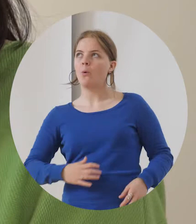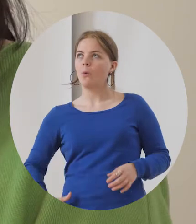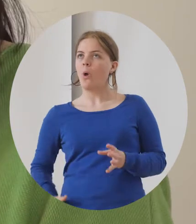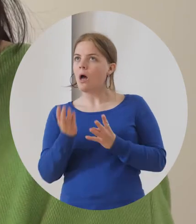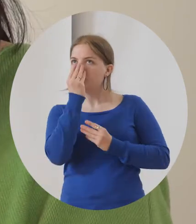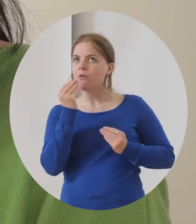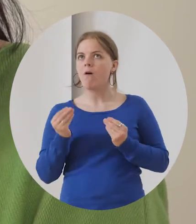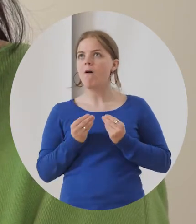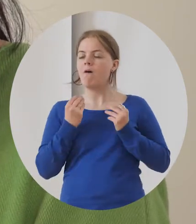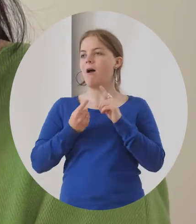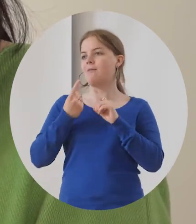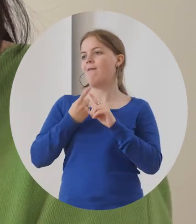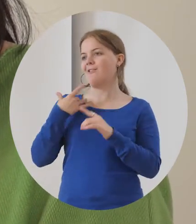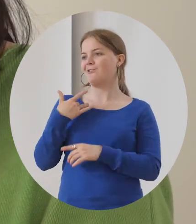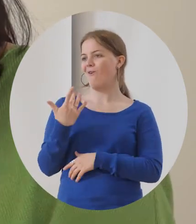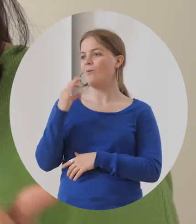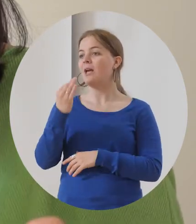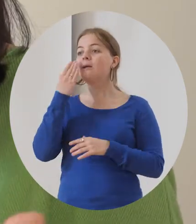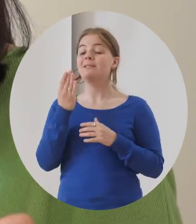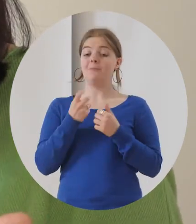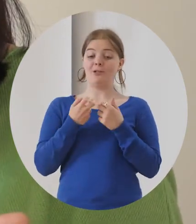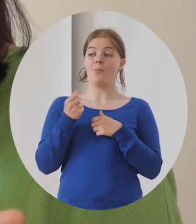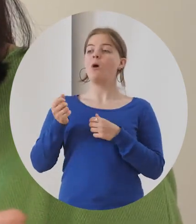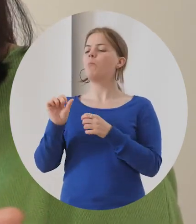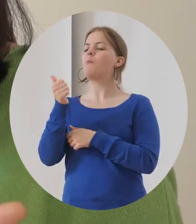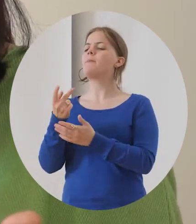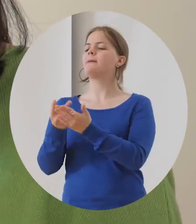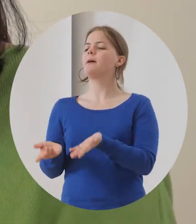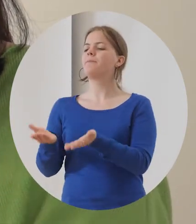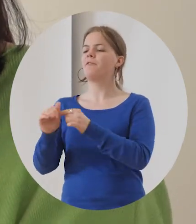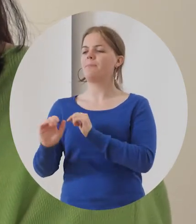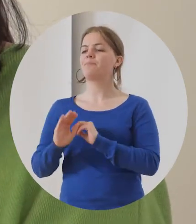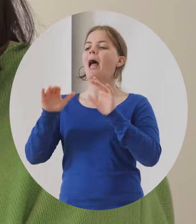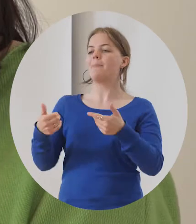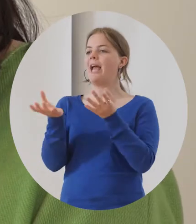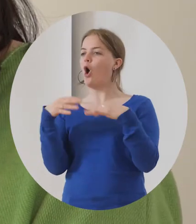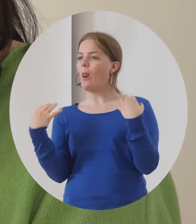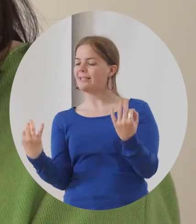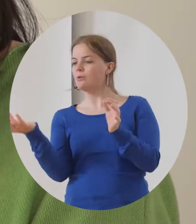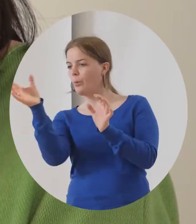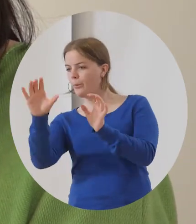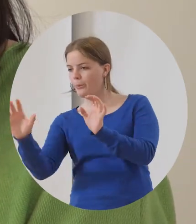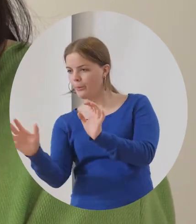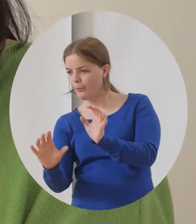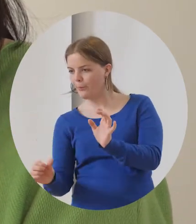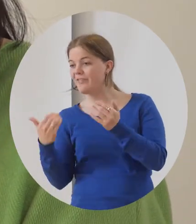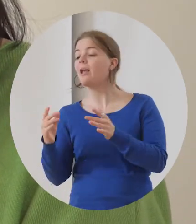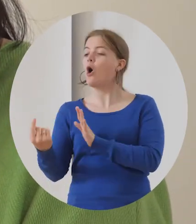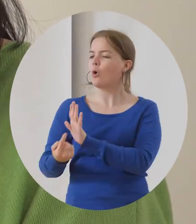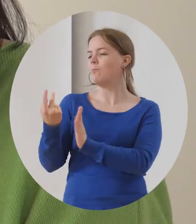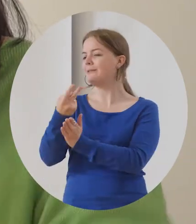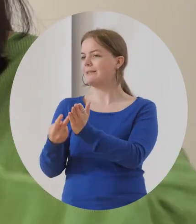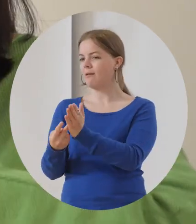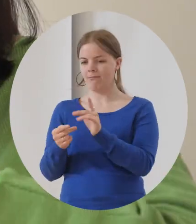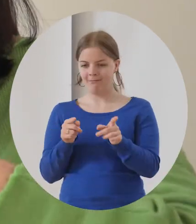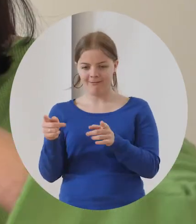sensations qui sont intéressantes parce que si on fait un dessin avant la relaxation et un dessin après, on voit que le dessin n'est pas du tout le même. Et que